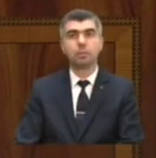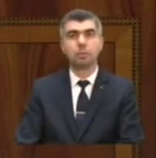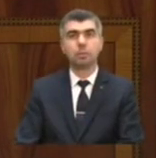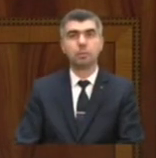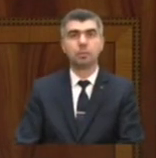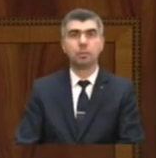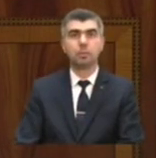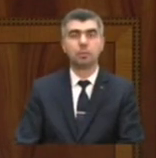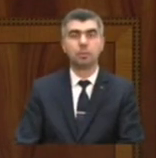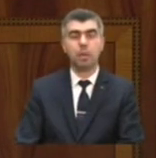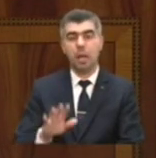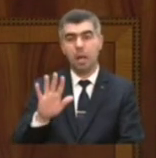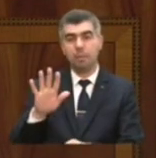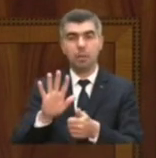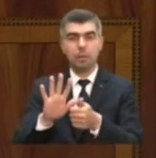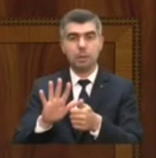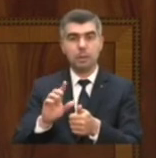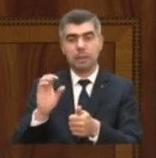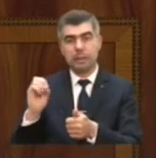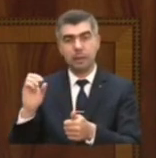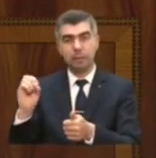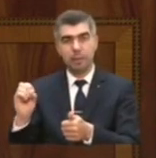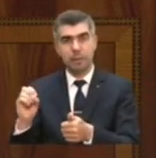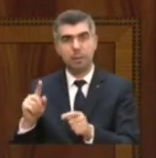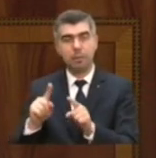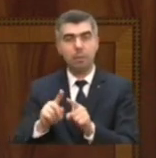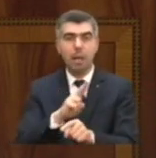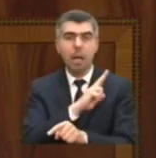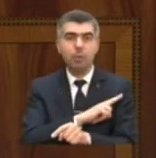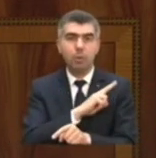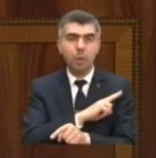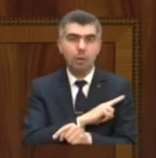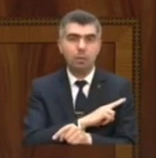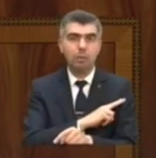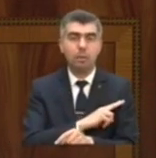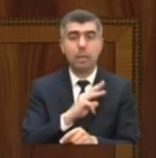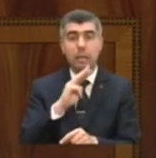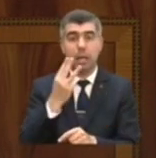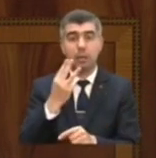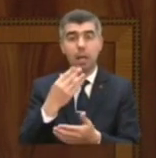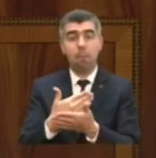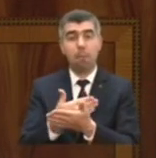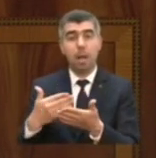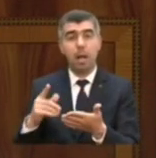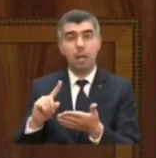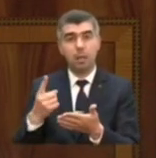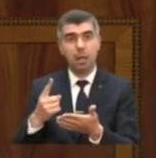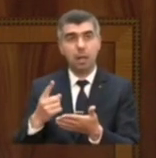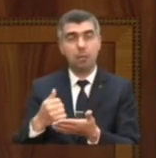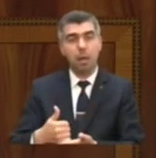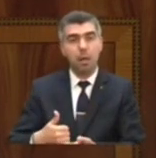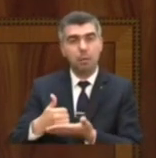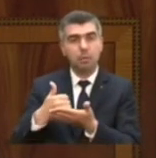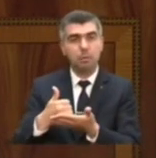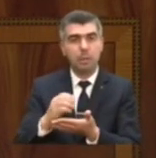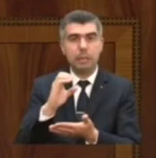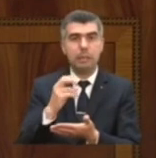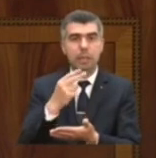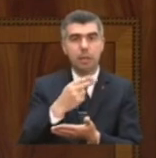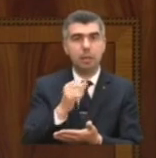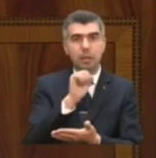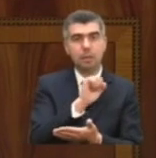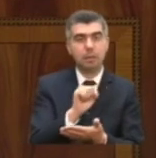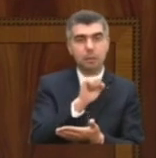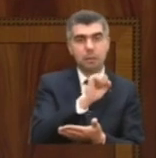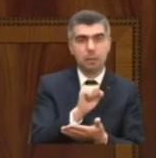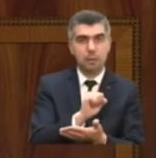القانون 65/00 اللي هو التامين الخاص اللي عنده 3 مليار ديال الدرهم اللي خصو يرجعها للسينسس، راه وارده